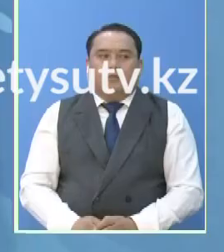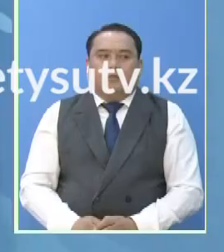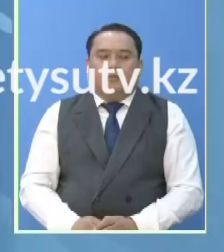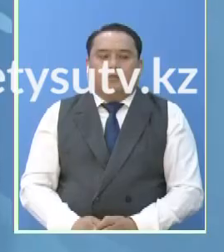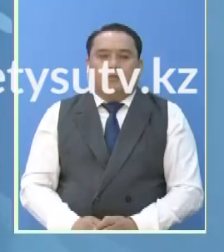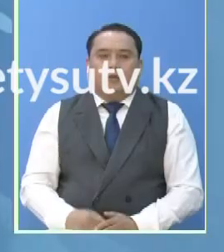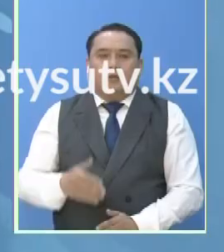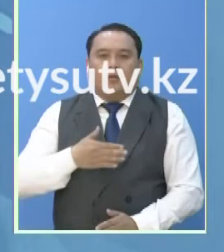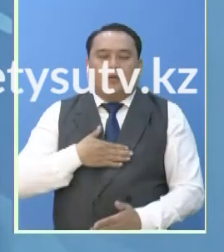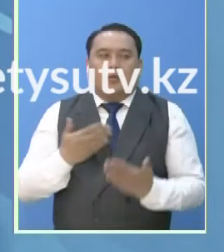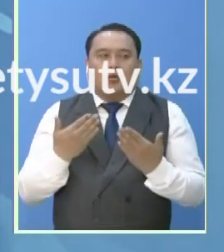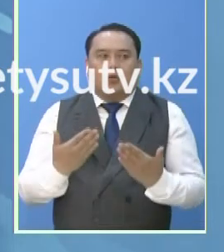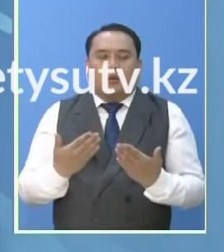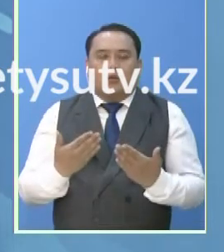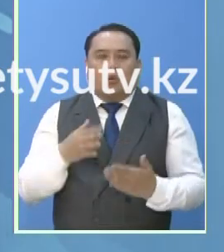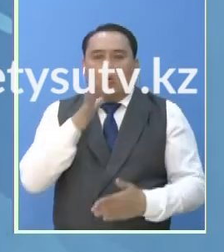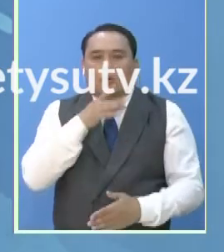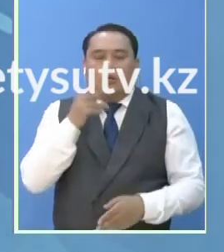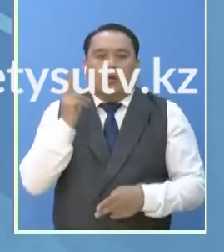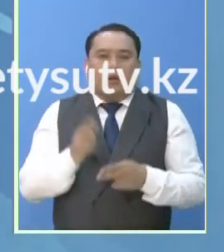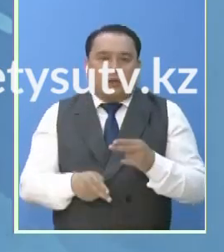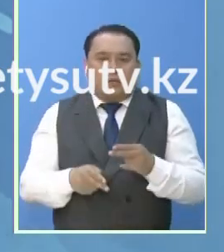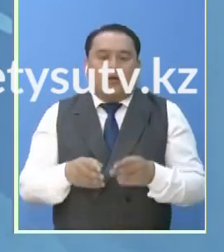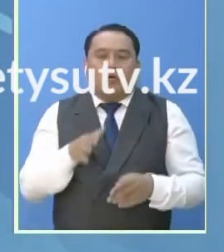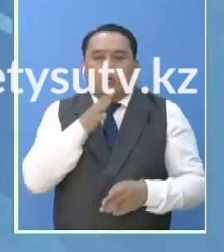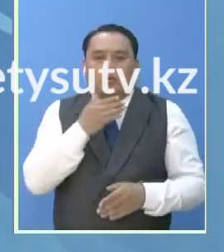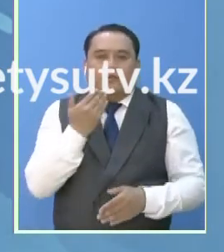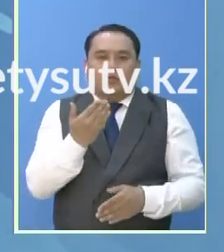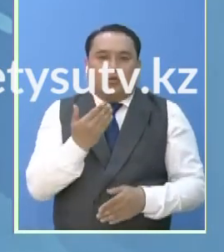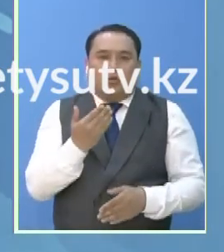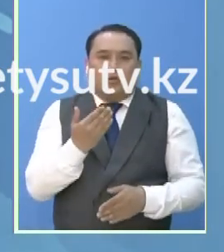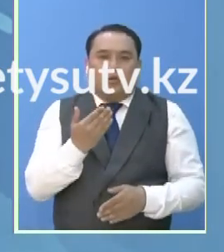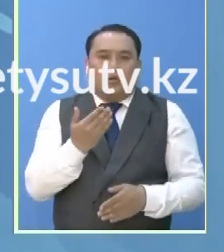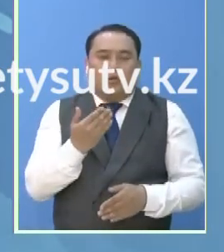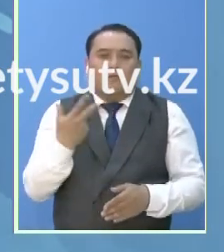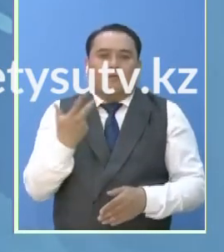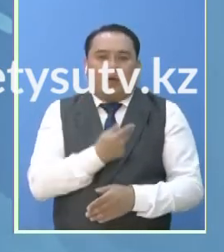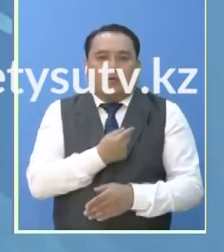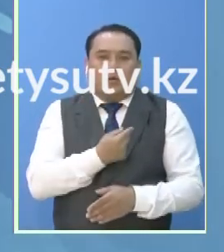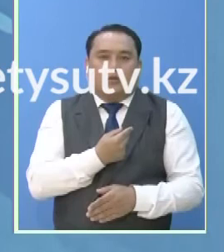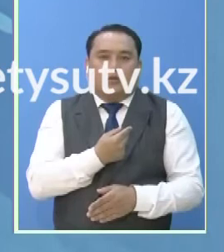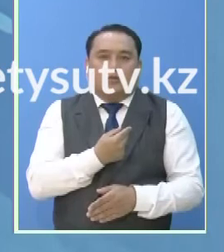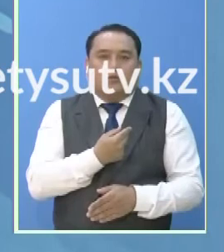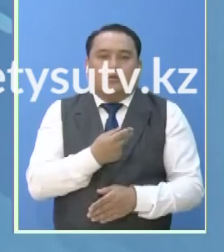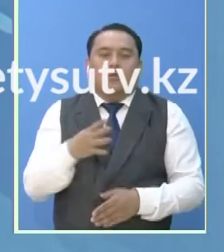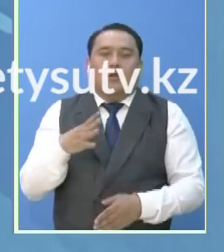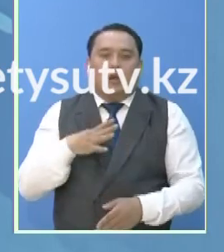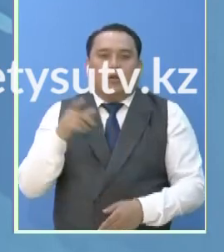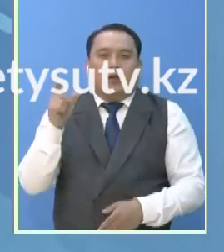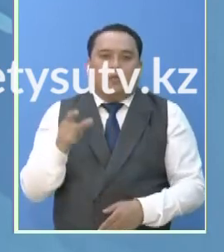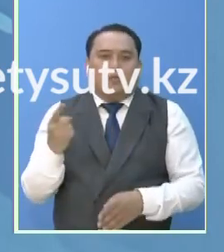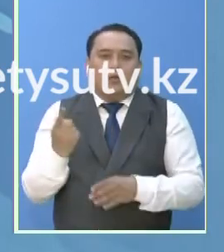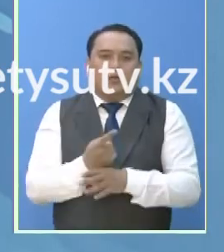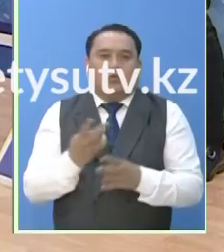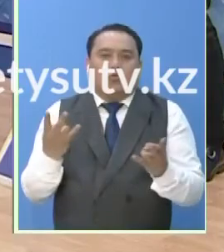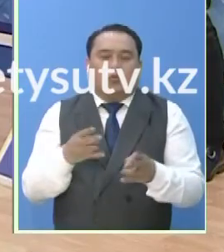Жакшы, энди бул биздин де убактыбыздын аз калганын эскертип жатыр. Вакцина салдыратын жана салдырган адам эң биринчи